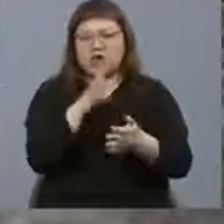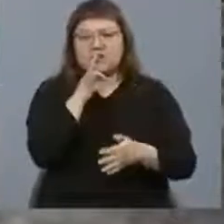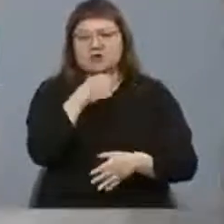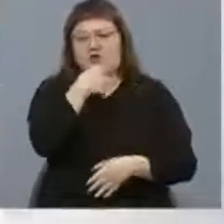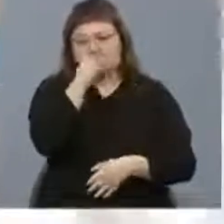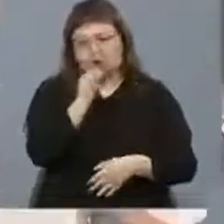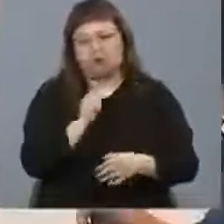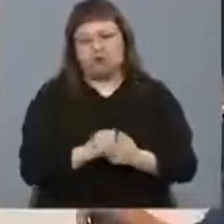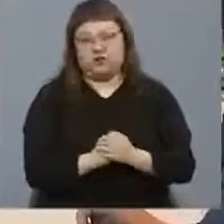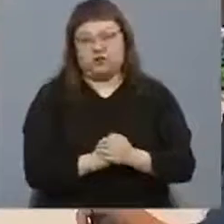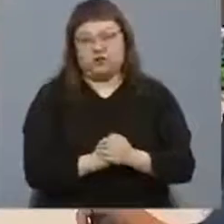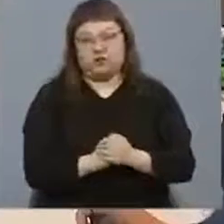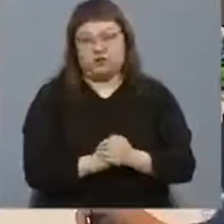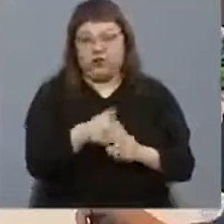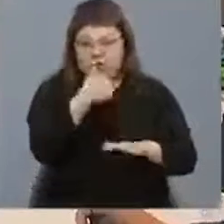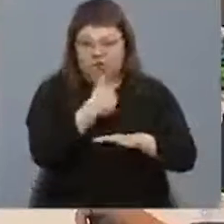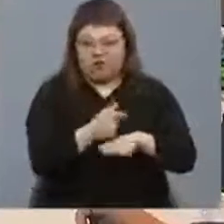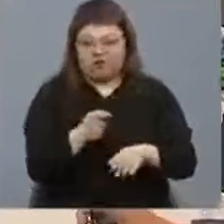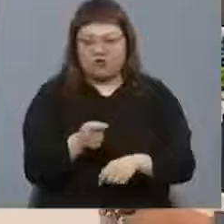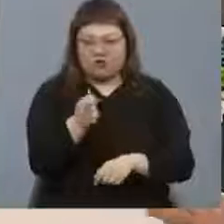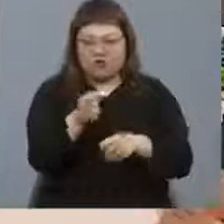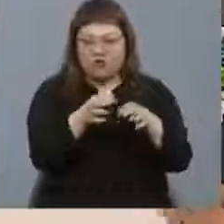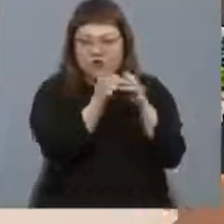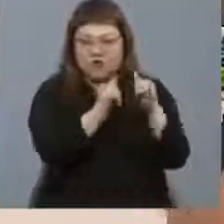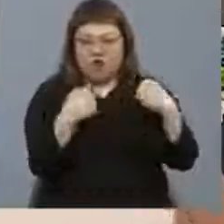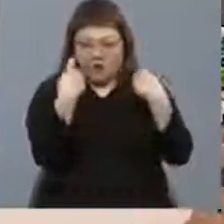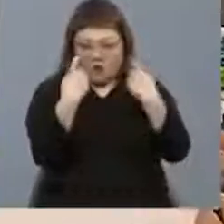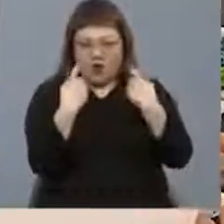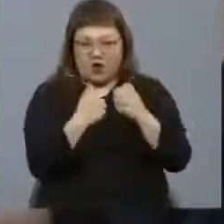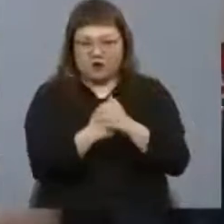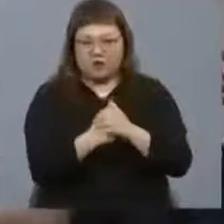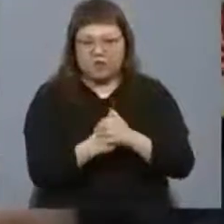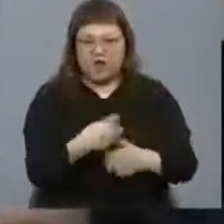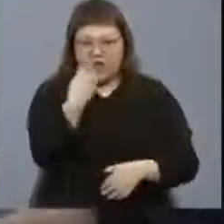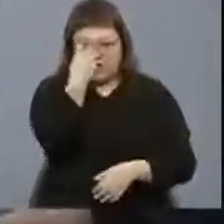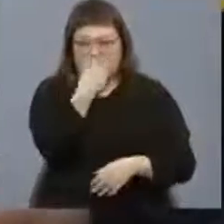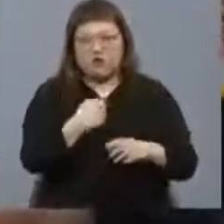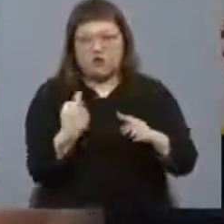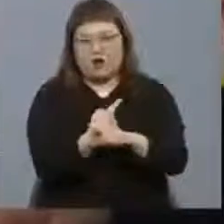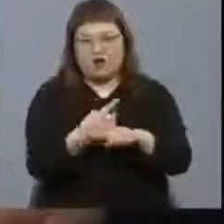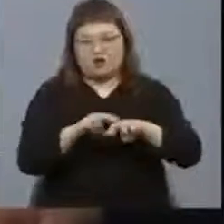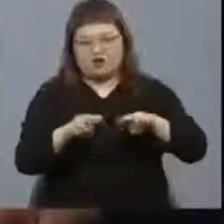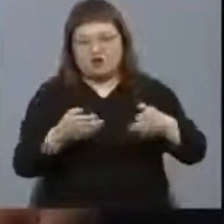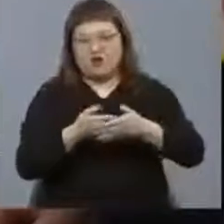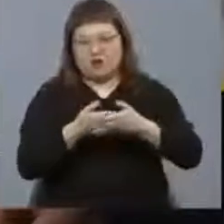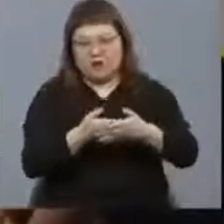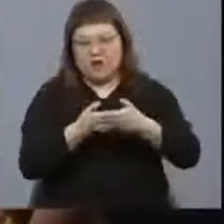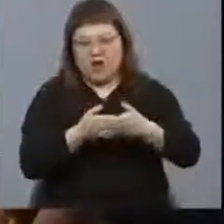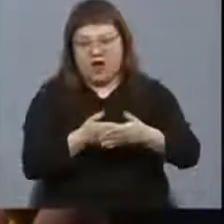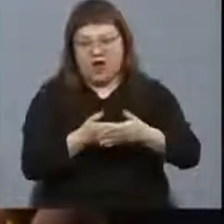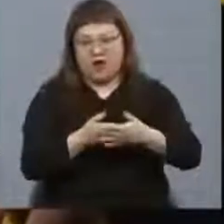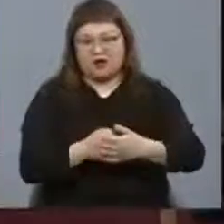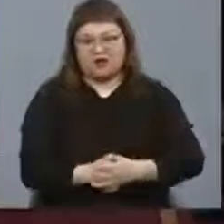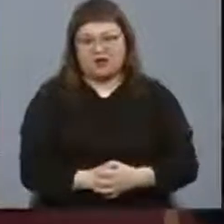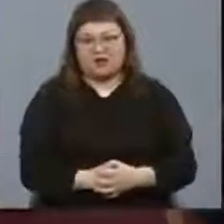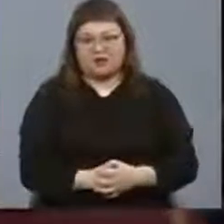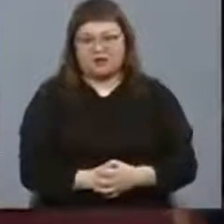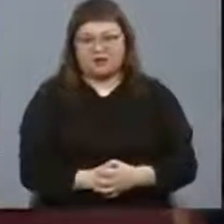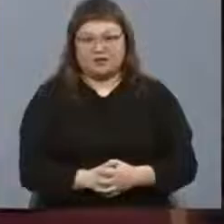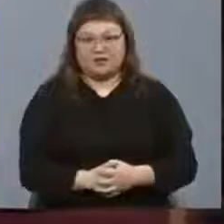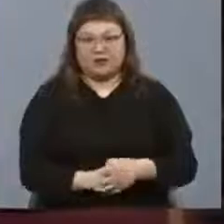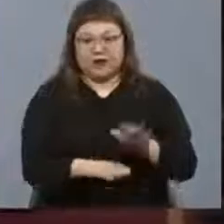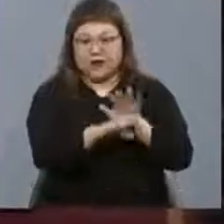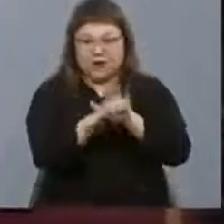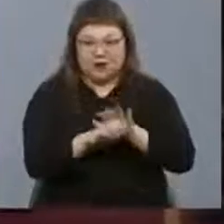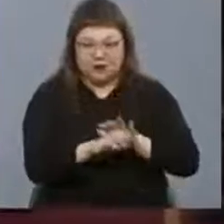부족하거든요. 결국 소상공인 단체와 관광업계가 단속 체계 변경 철회를 요구하며 단체 행동에 나섰습니다.